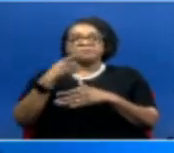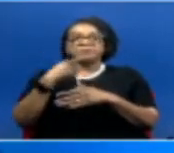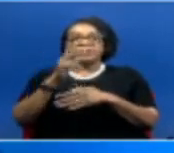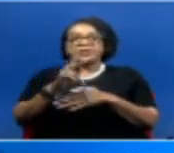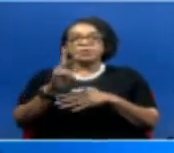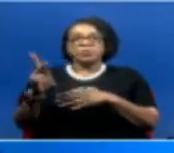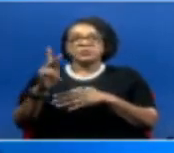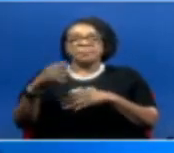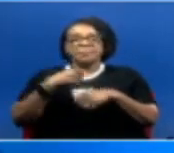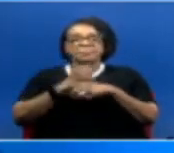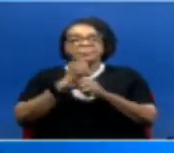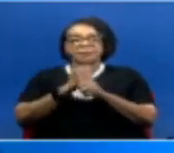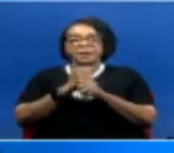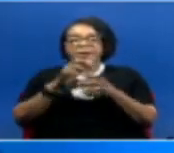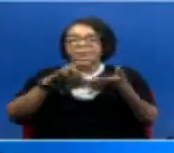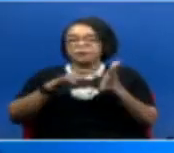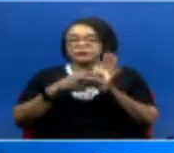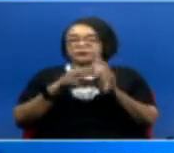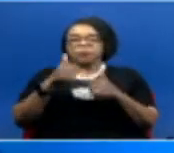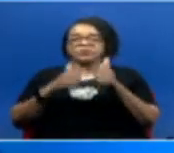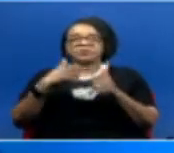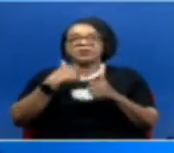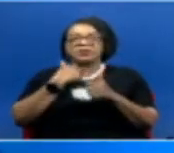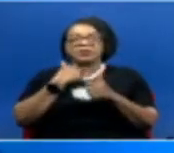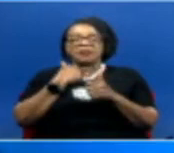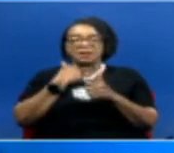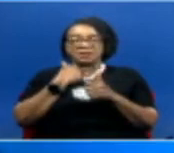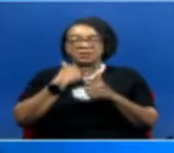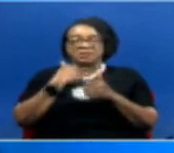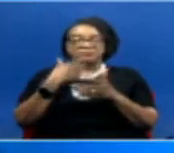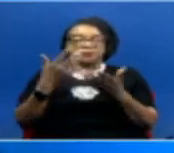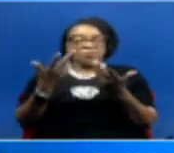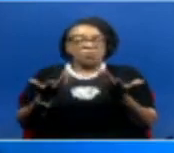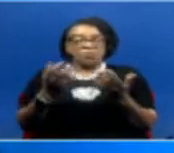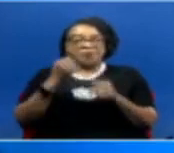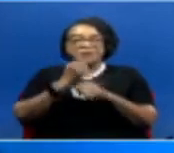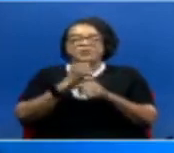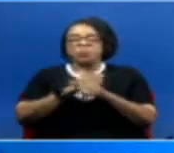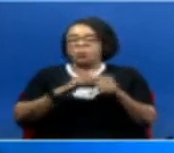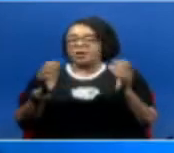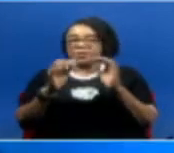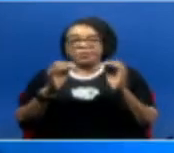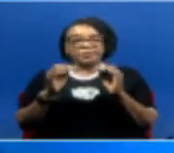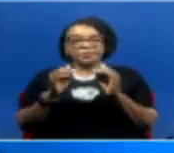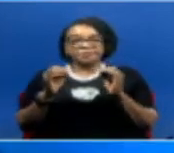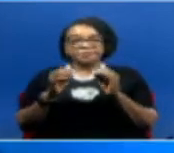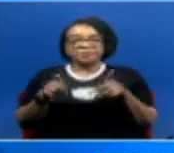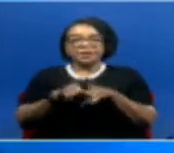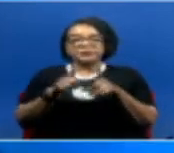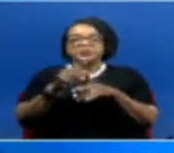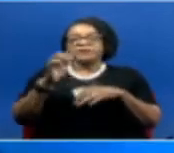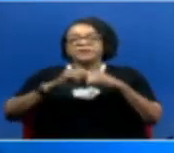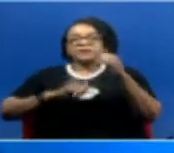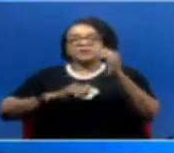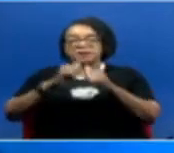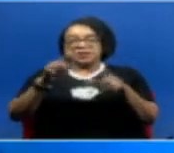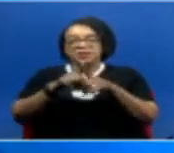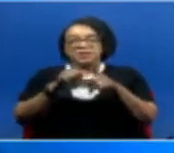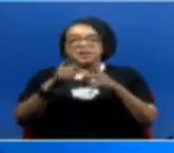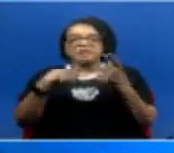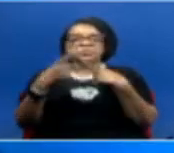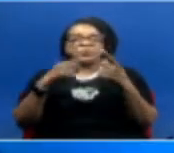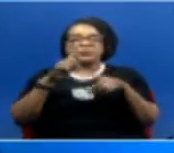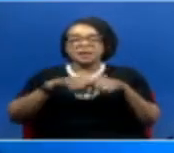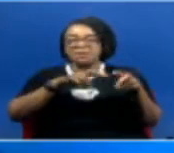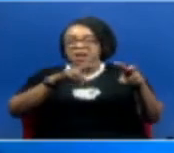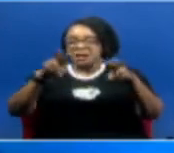ilirithi miradi iliyolemaa na miradi iliyofanywa ovyo ovyo, hasa miundo msingi. Akizungumza katika ziara yake ya kukagua uwanja